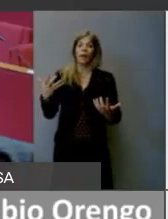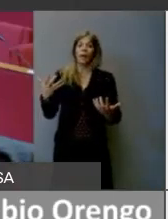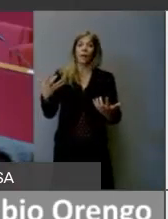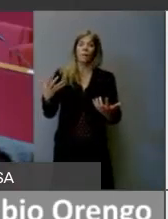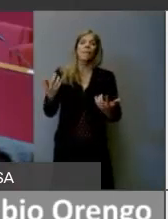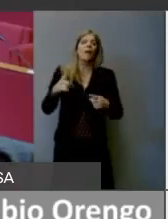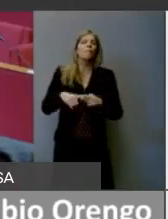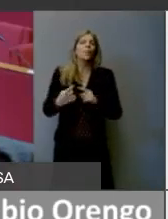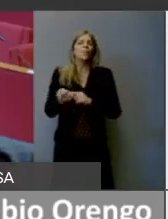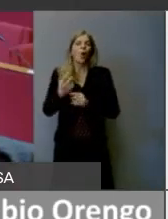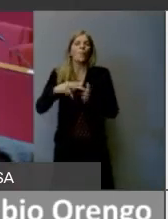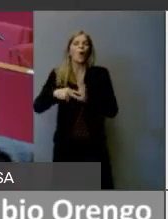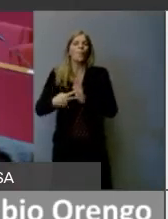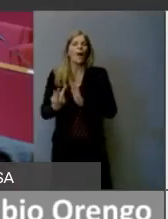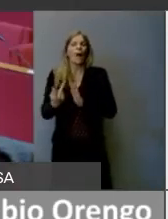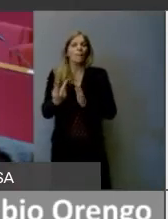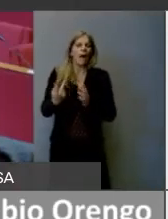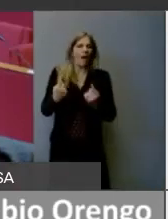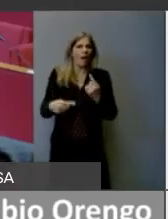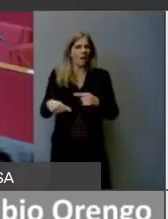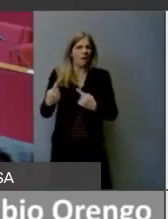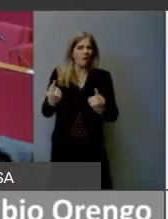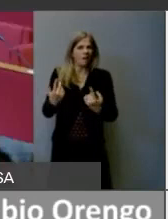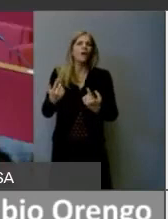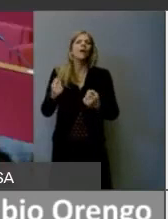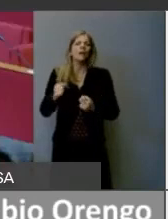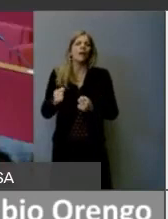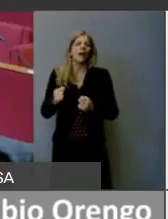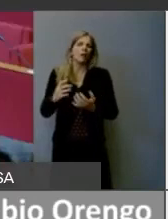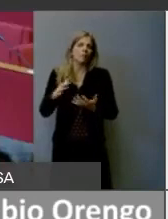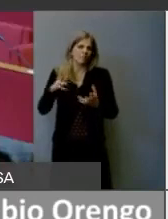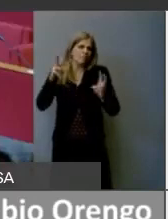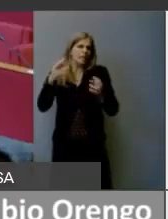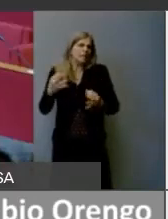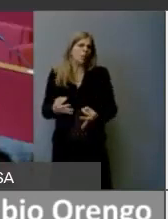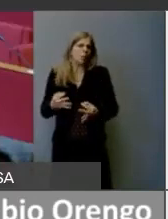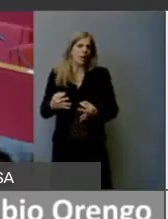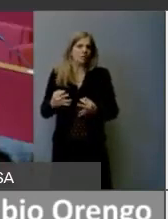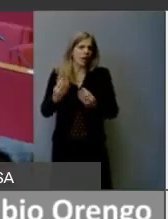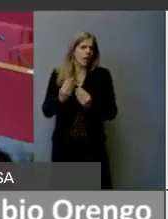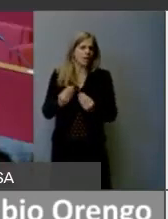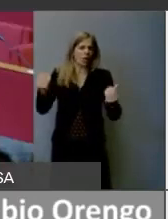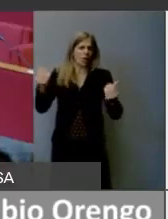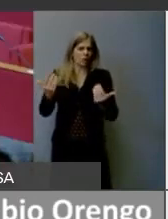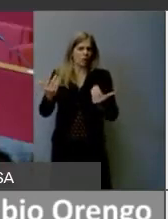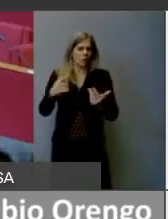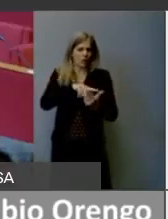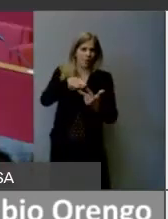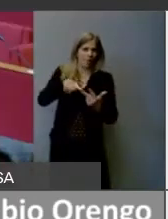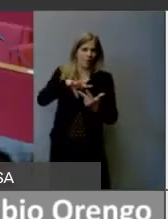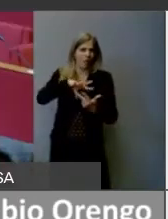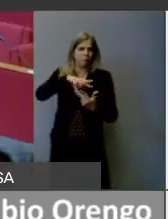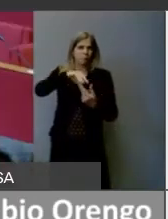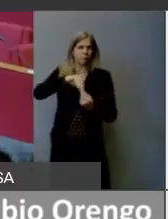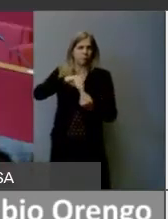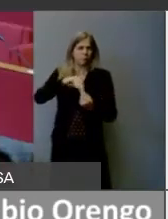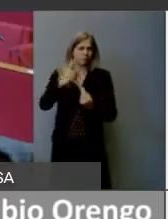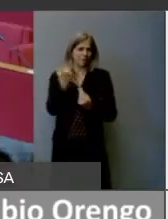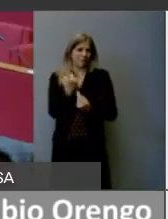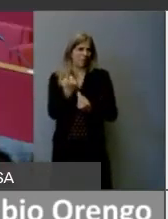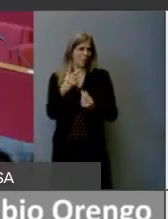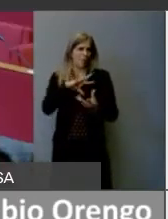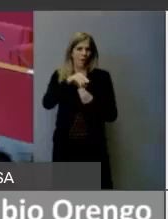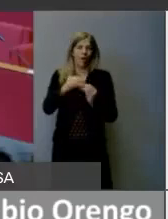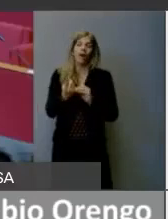risolvere un problema che è anche un problema a questo punto qua anche di sicurezza. Quindi chiedo appunto tanto di